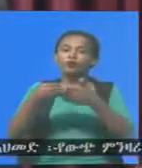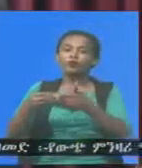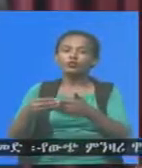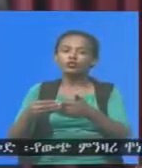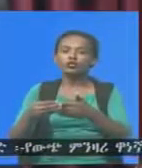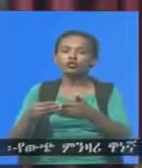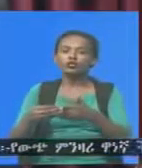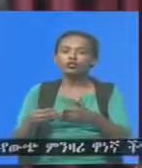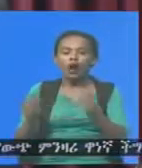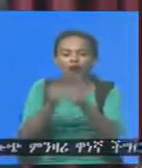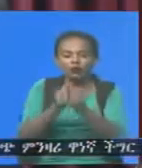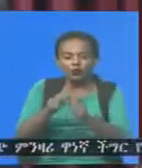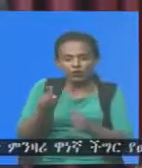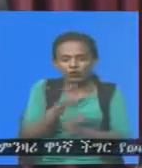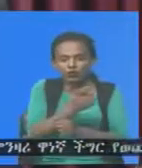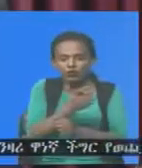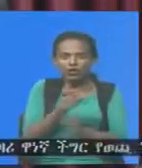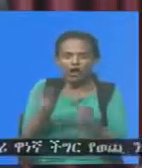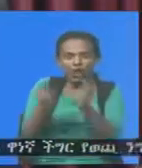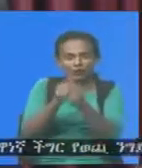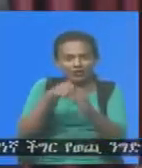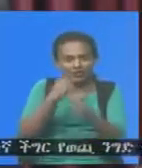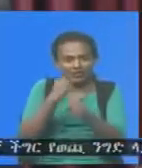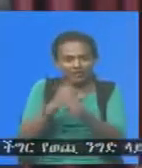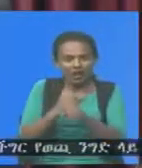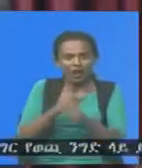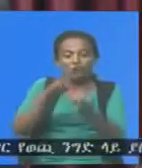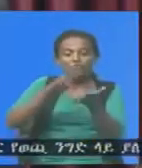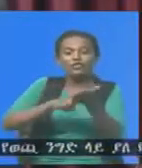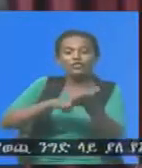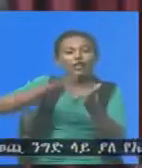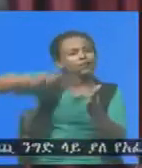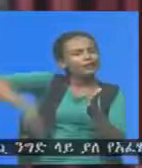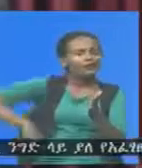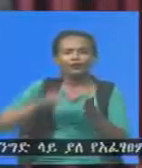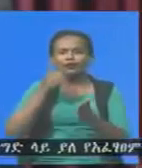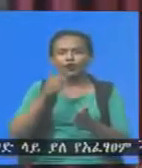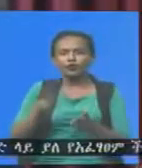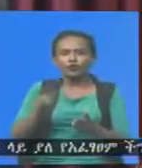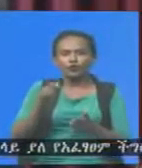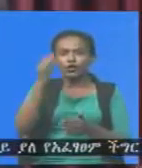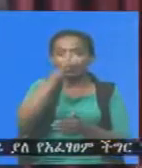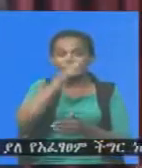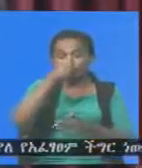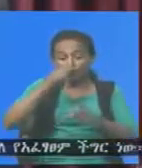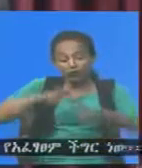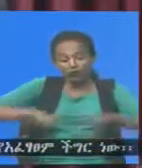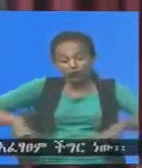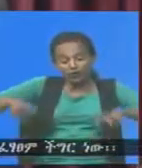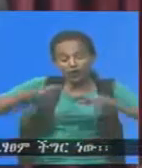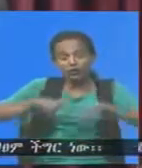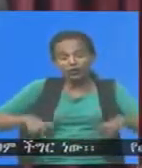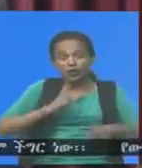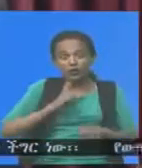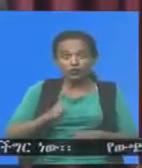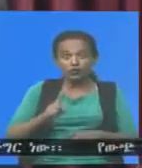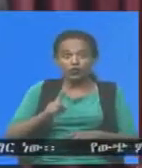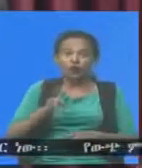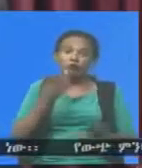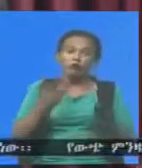እንደመር ኢንቴግሬሽን ንፍጠር ቪዛ ይቅር ይያሉ ነው። በነገራችን ላይ ኢትዮጵያም ያጠናች ነው።